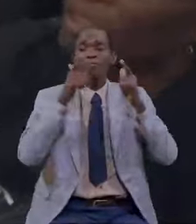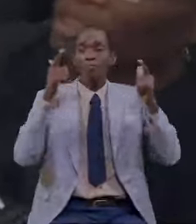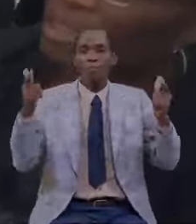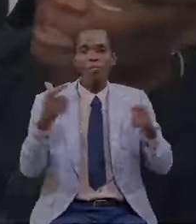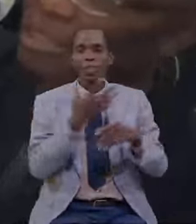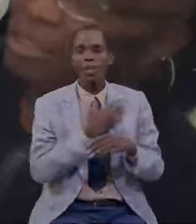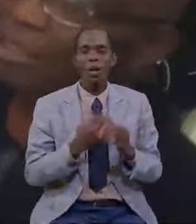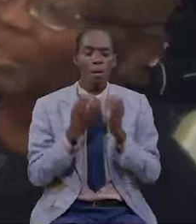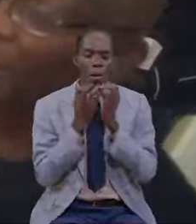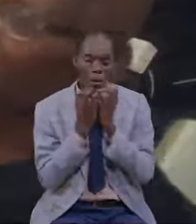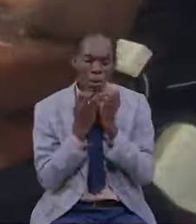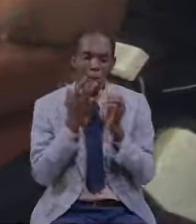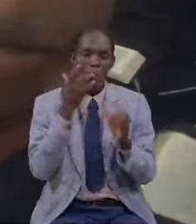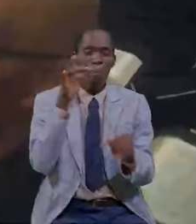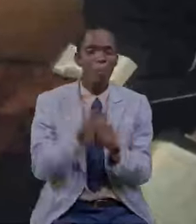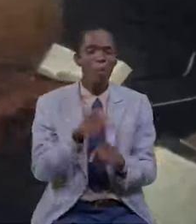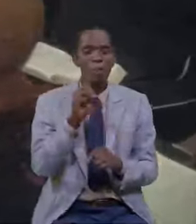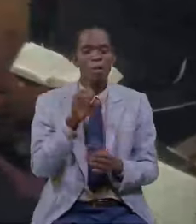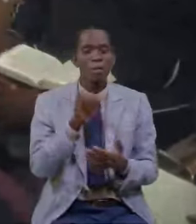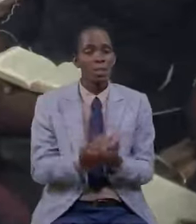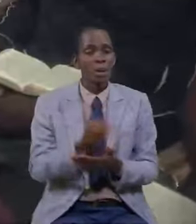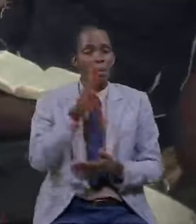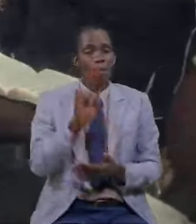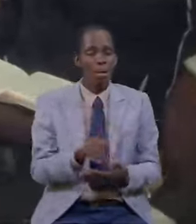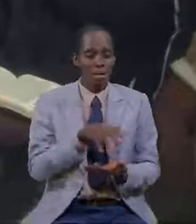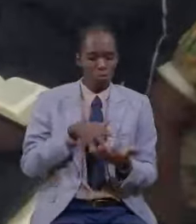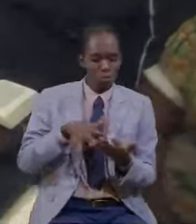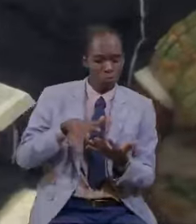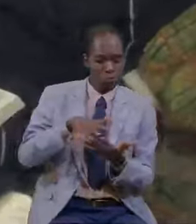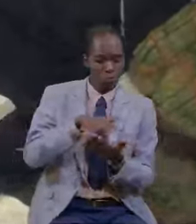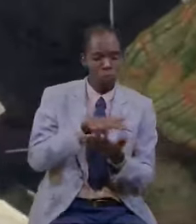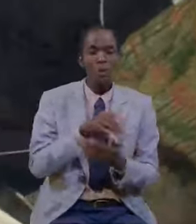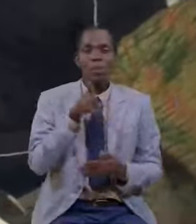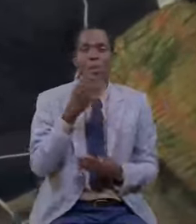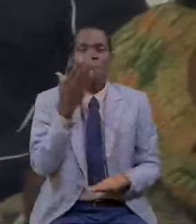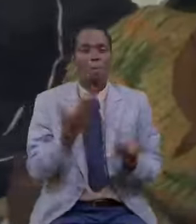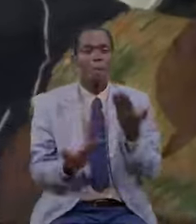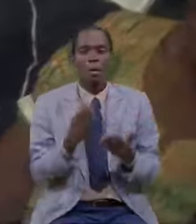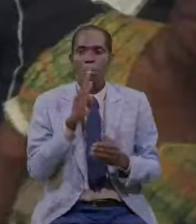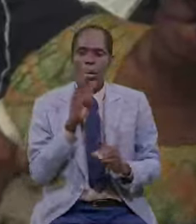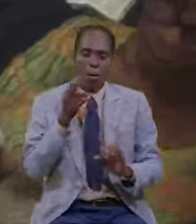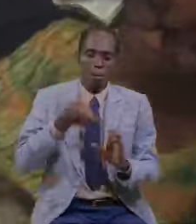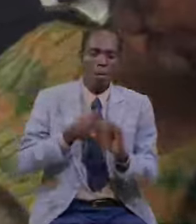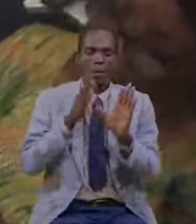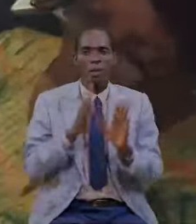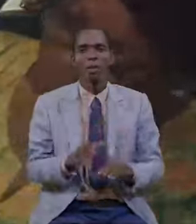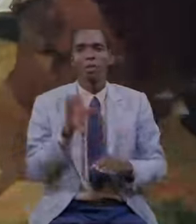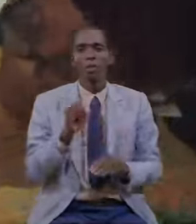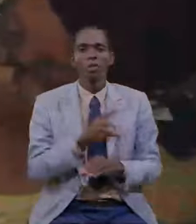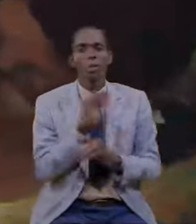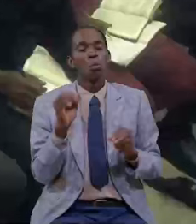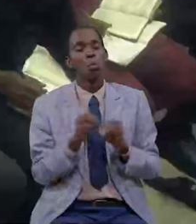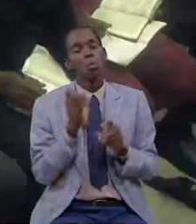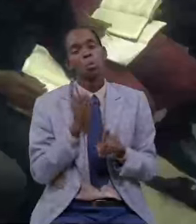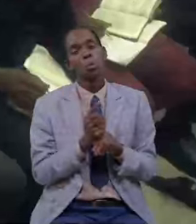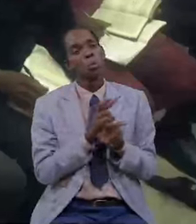promesses, afin que par elles, vous deveniez participants. Il n'y a pas de spectateur ce